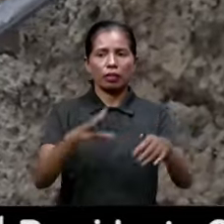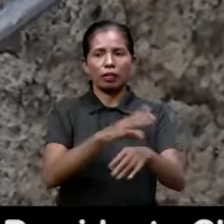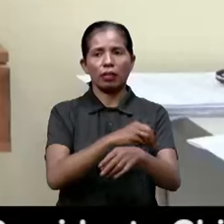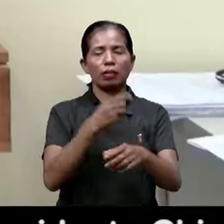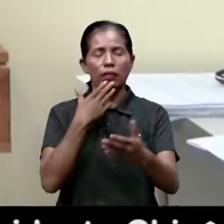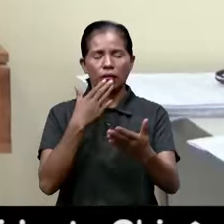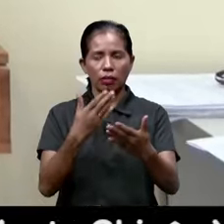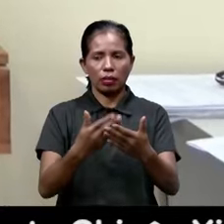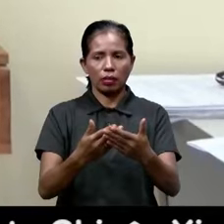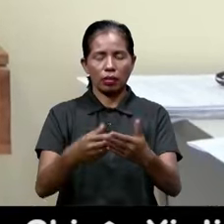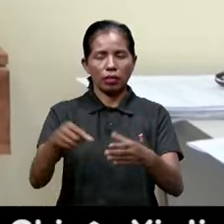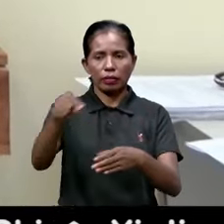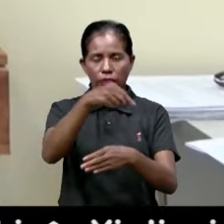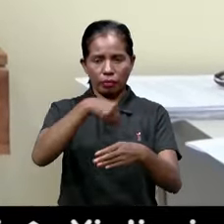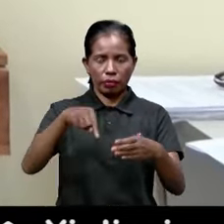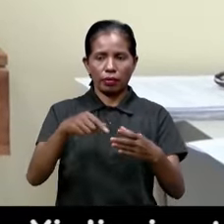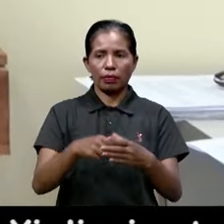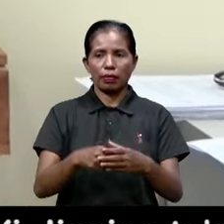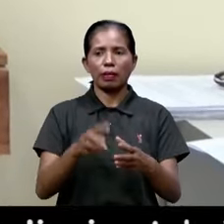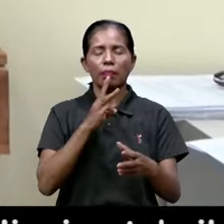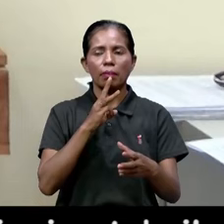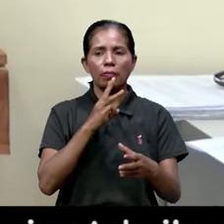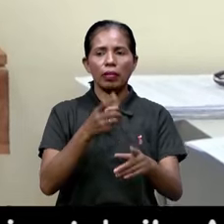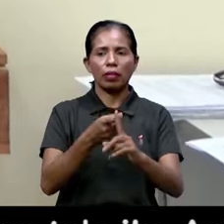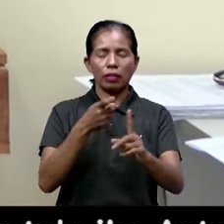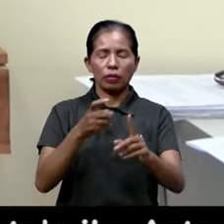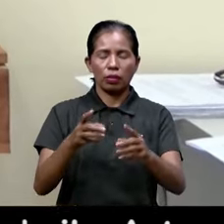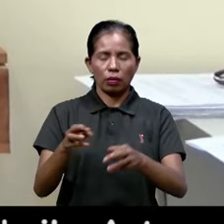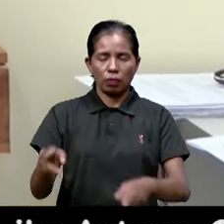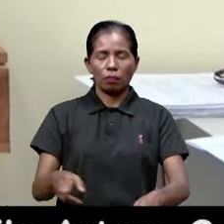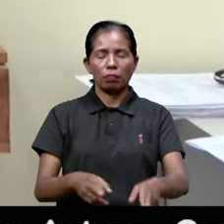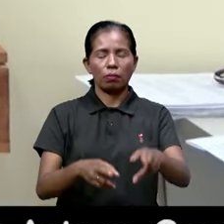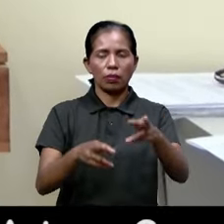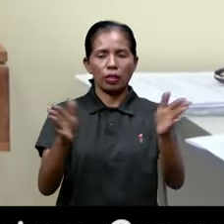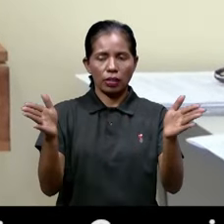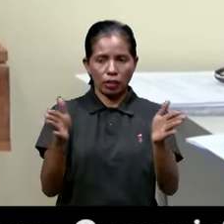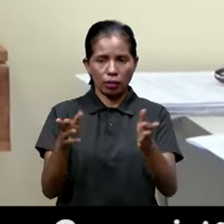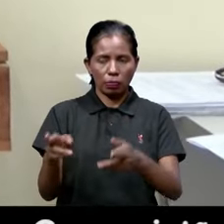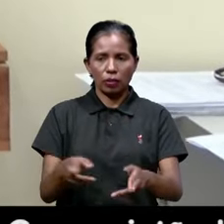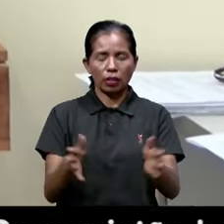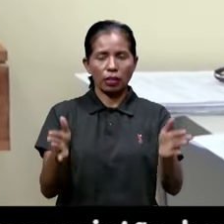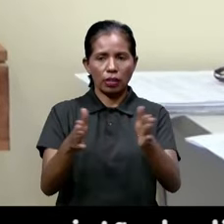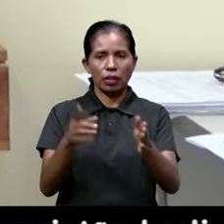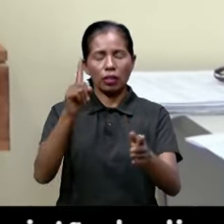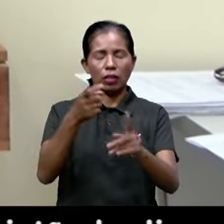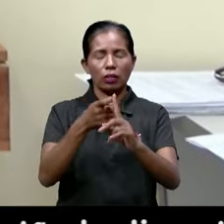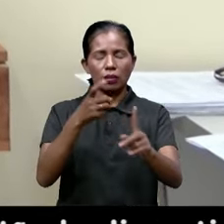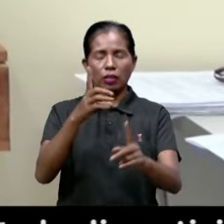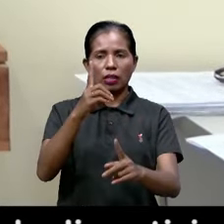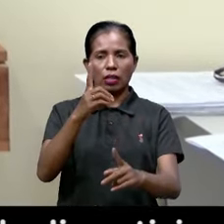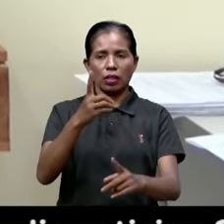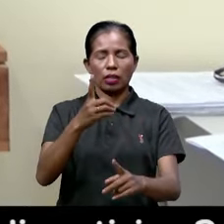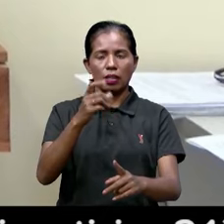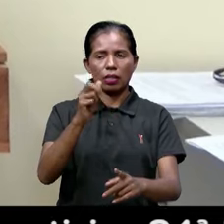grafitação, grafitasi, be husi, mutaki xir numa ida husi, mutudare, lakoto na